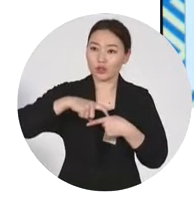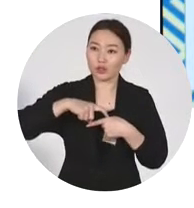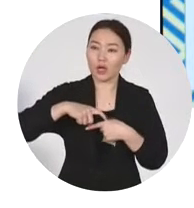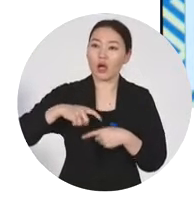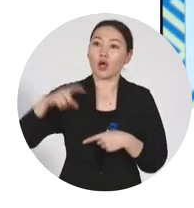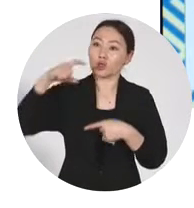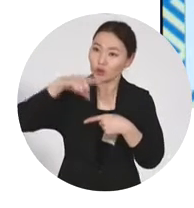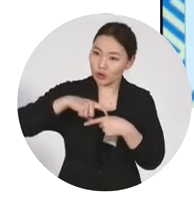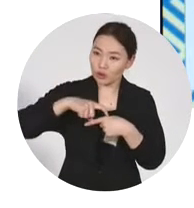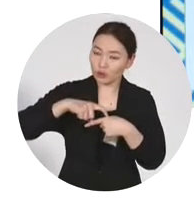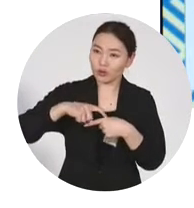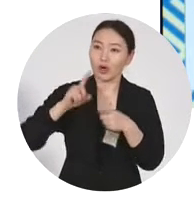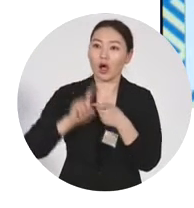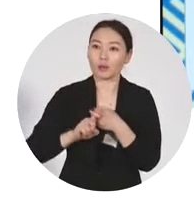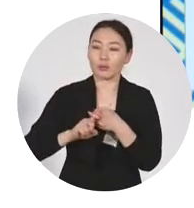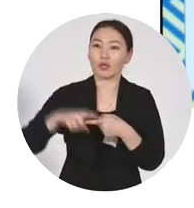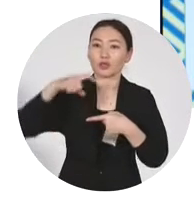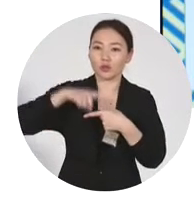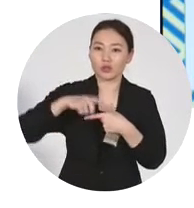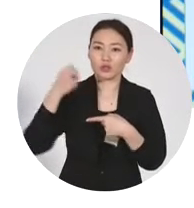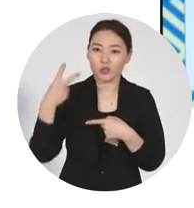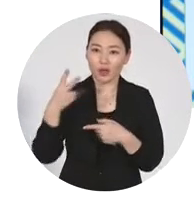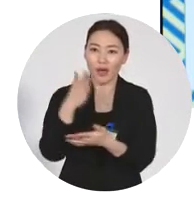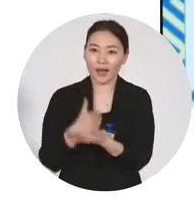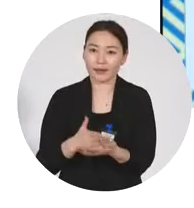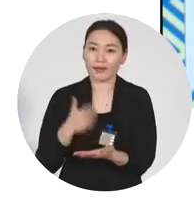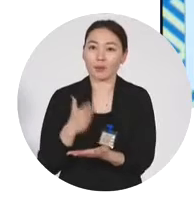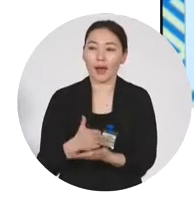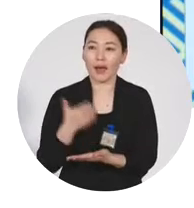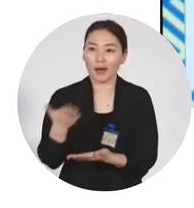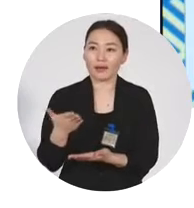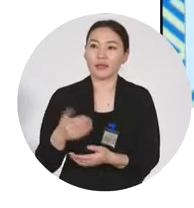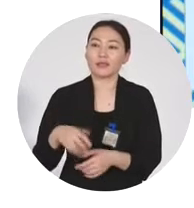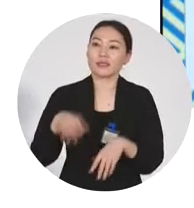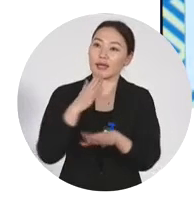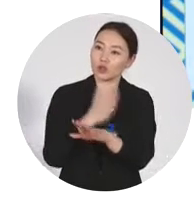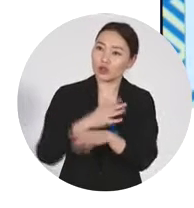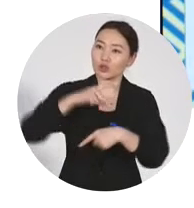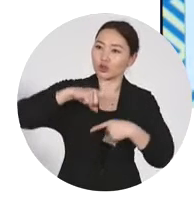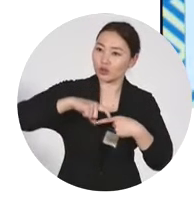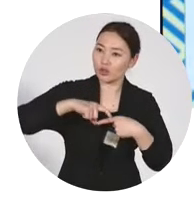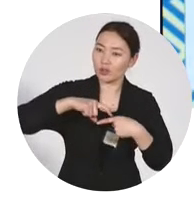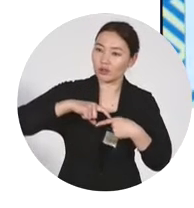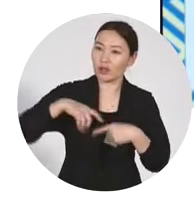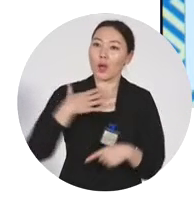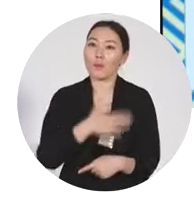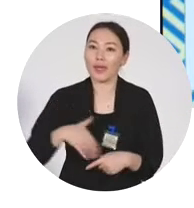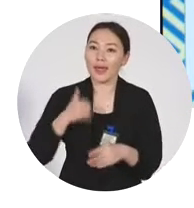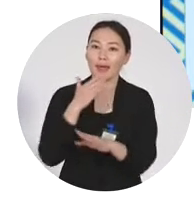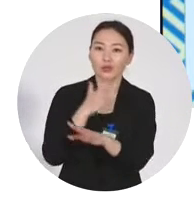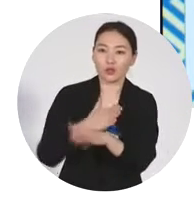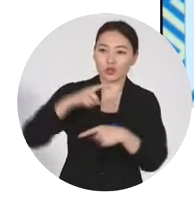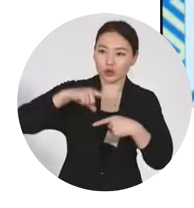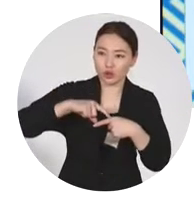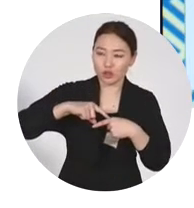байгаа. За тэгэхээр өмнөх үндэсний бичгийн хичээлүүд дээр за та бүхэн хэвийн дагуурыг, мөн байдлын дагуурыг үндэсний